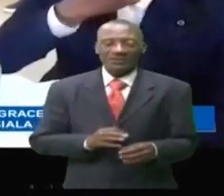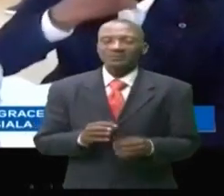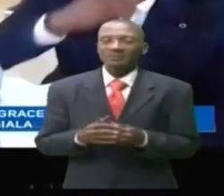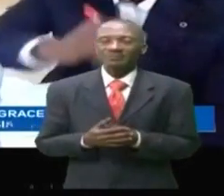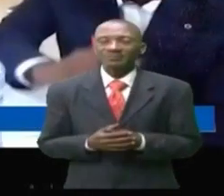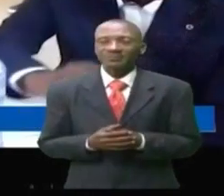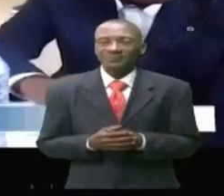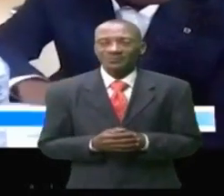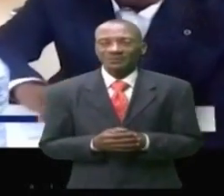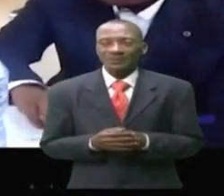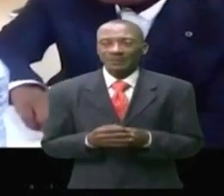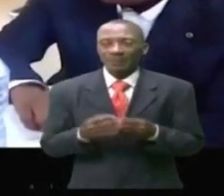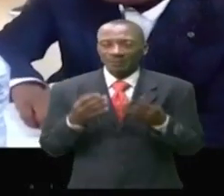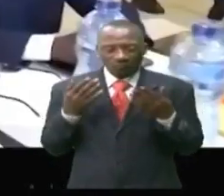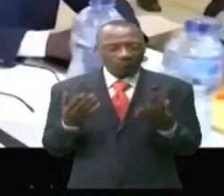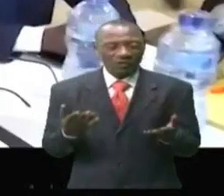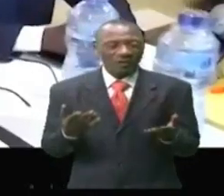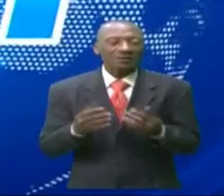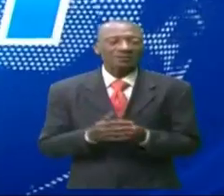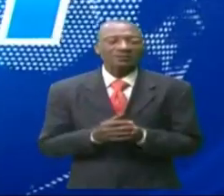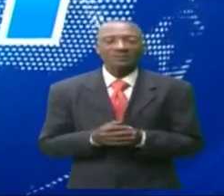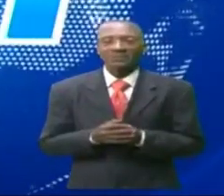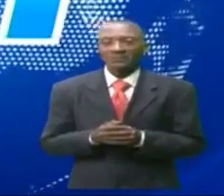est un projet du gouvernement congolais.